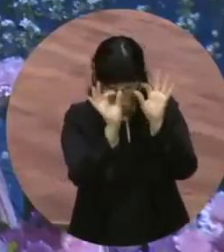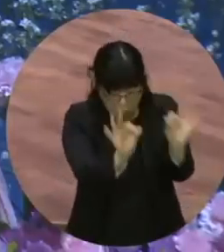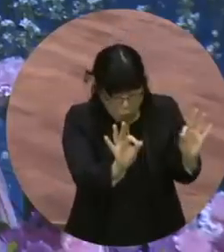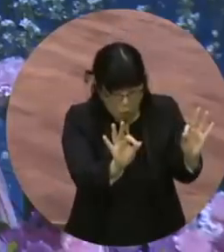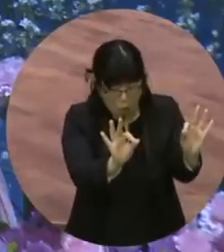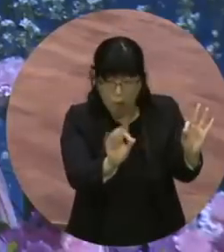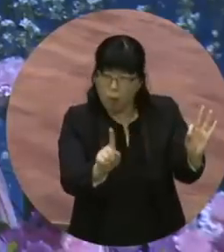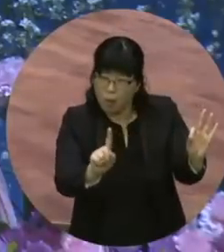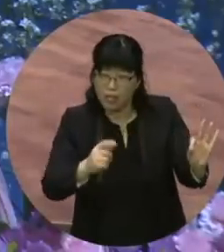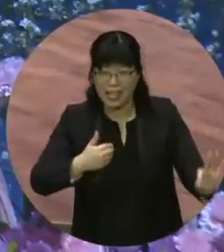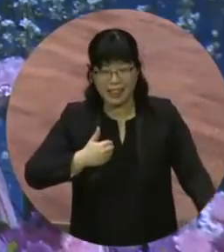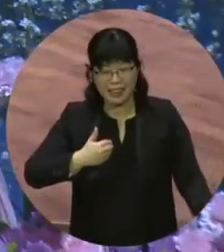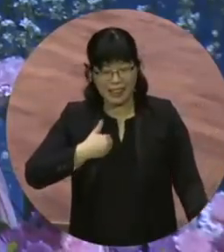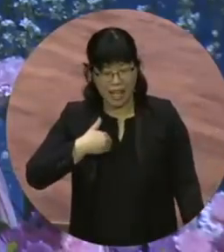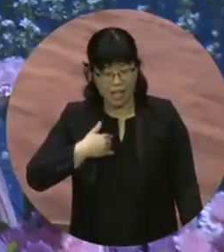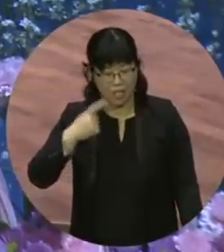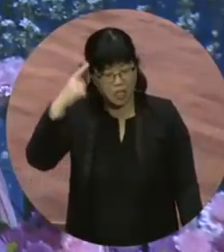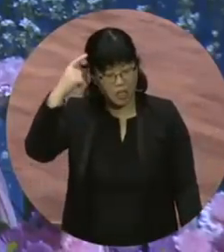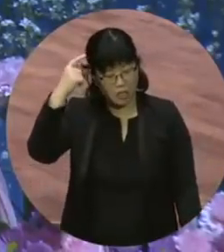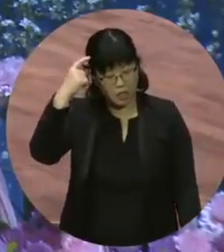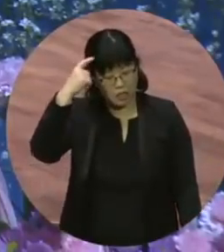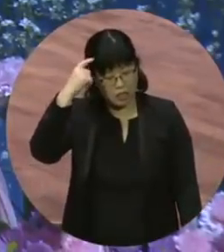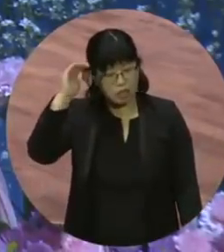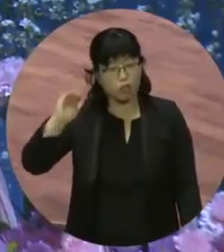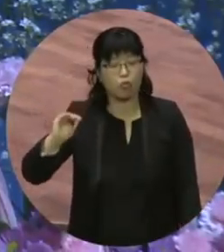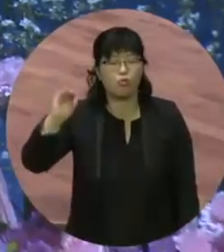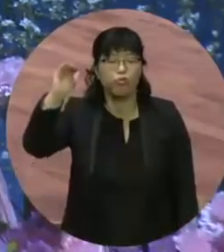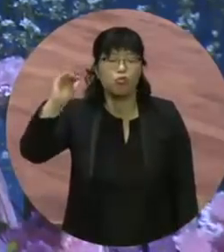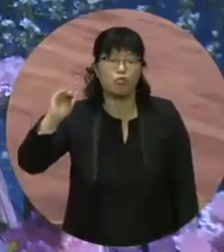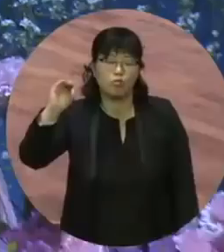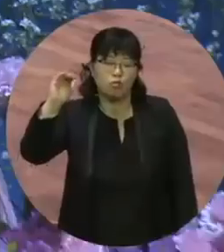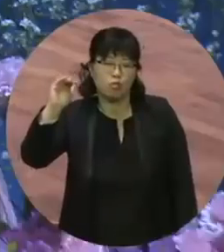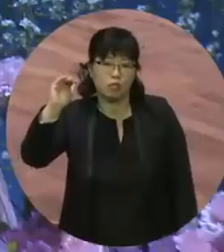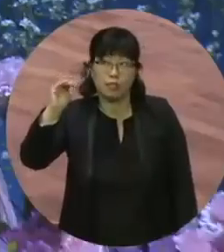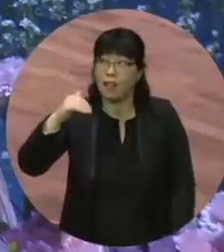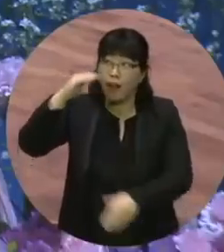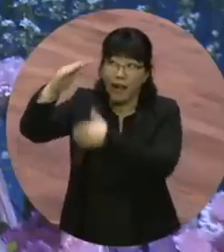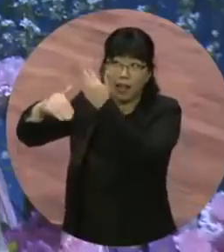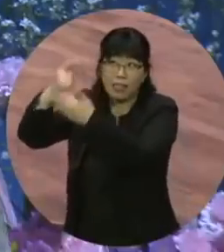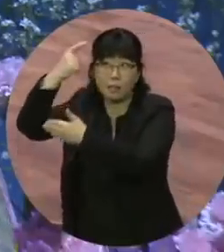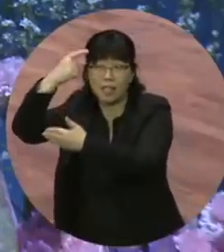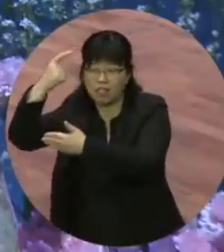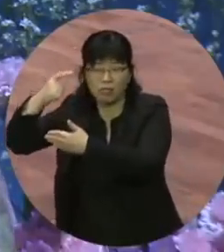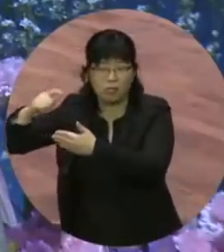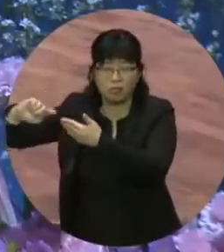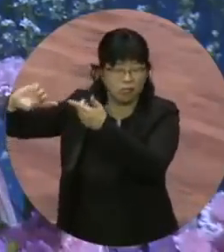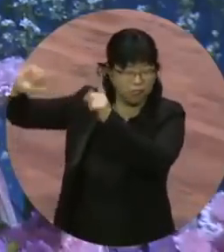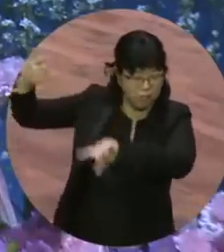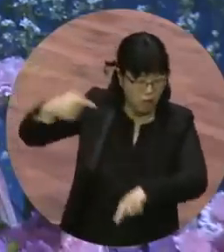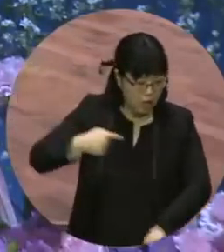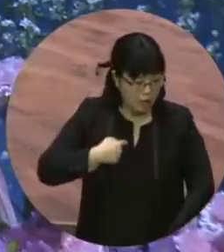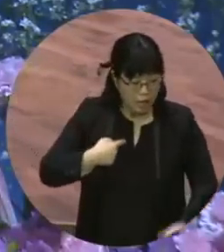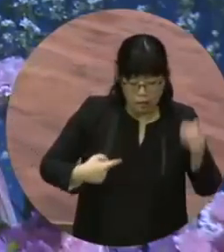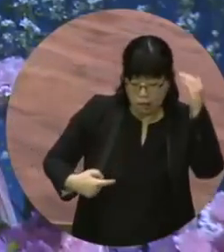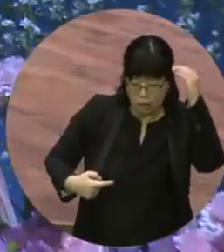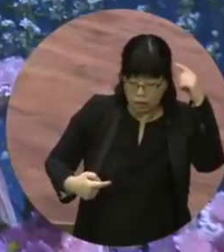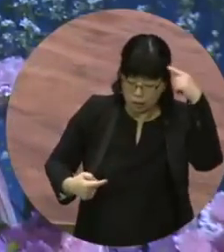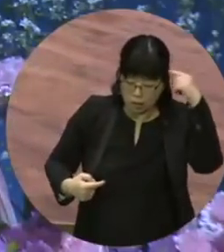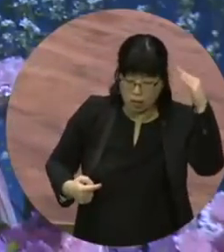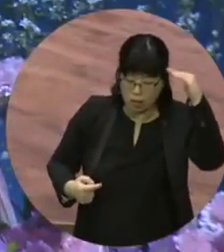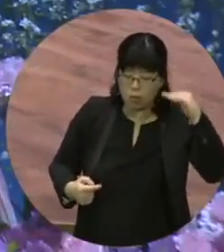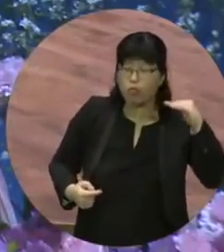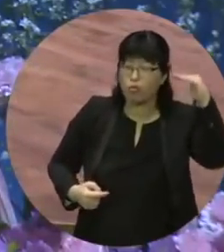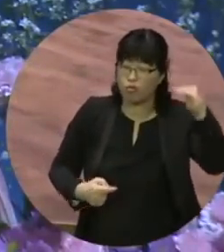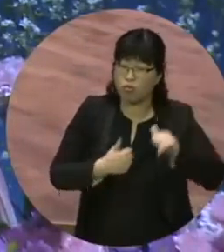아닌 자기 생각에 빠져요. 자기 생각, 내 주관대로, 내 타성에 젖은 이런